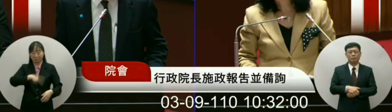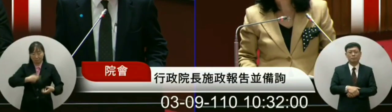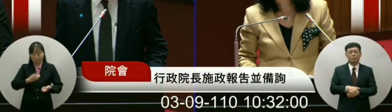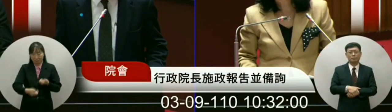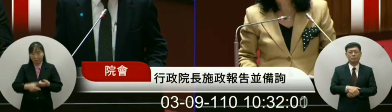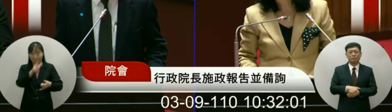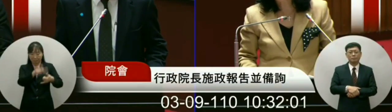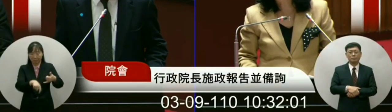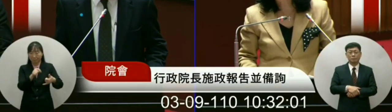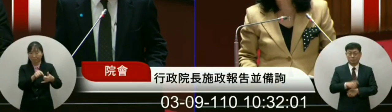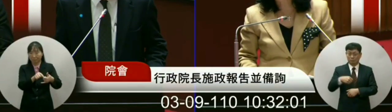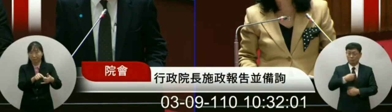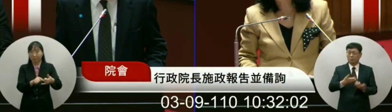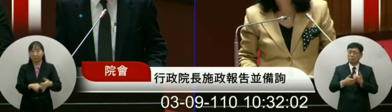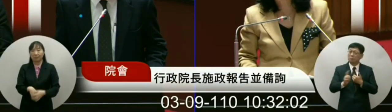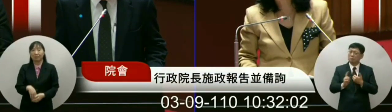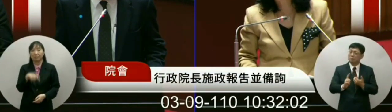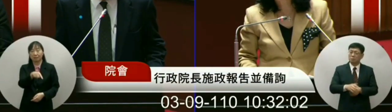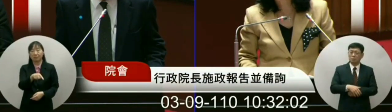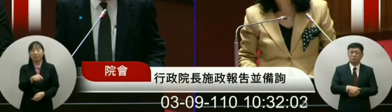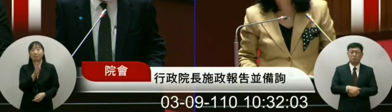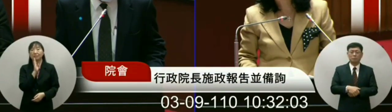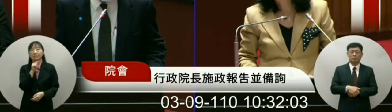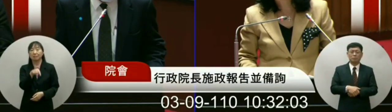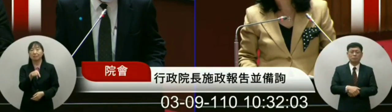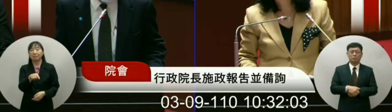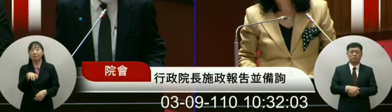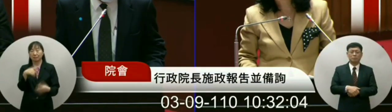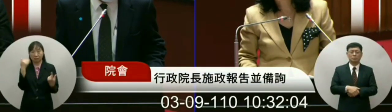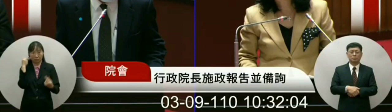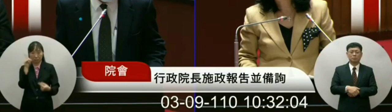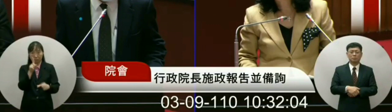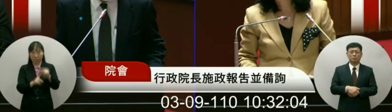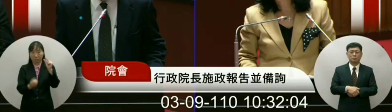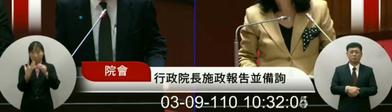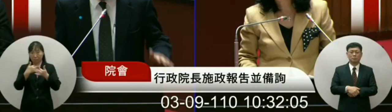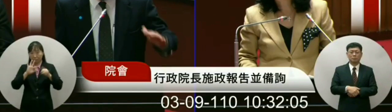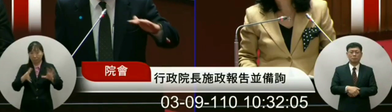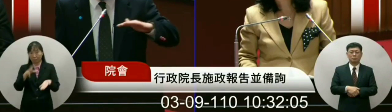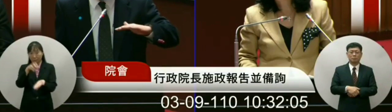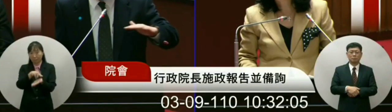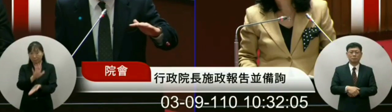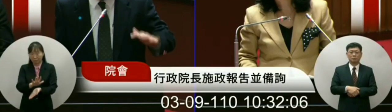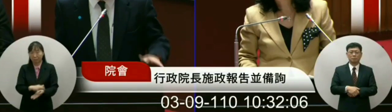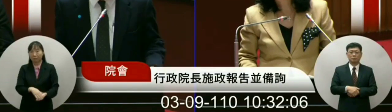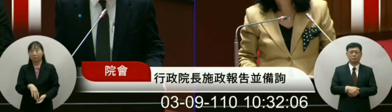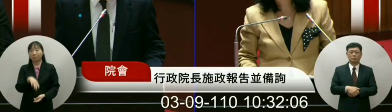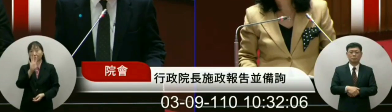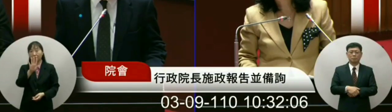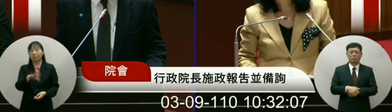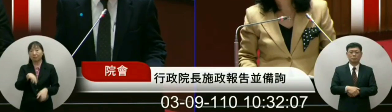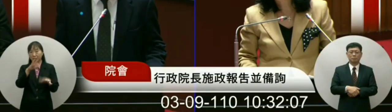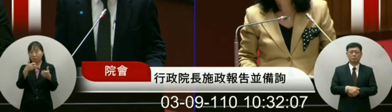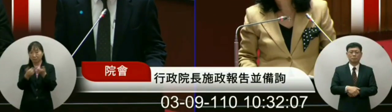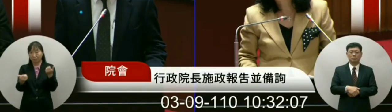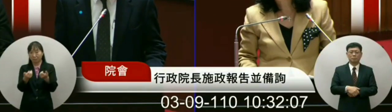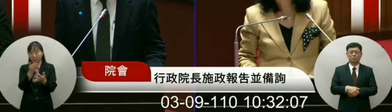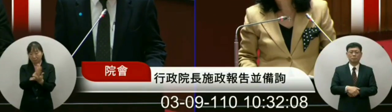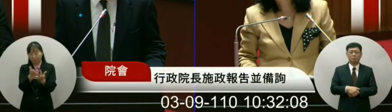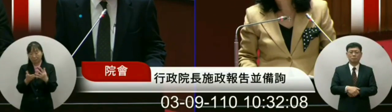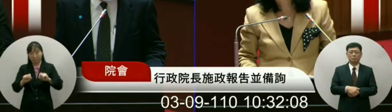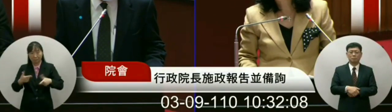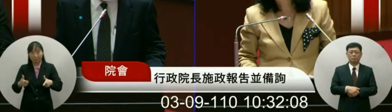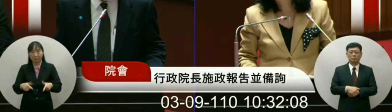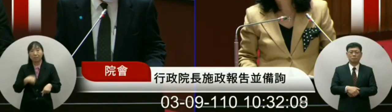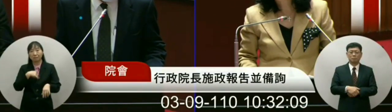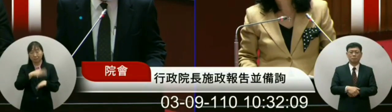嘛，那在居留证的身份跟具有这个中华民国国民的身份，事实上是有一些层次的不同，那时候我